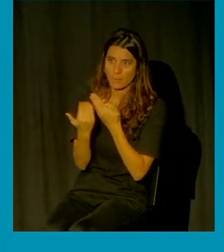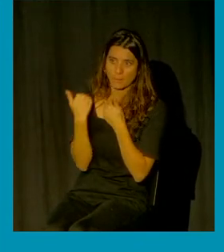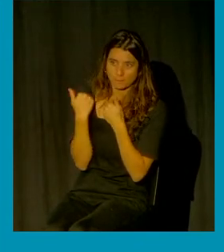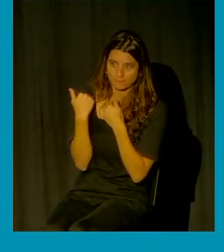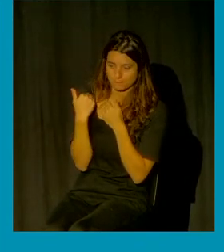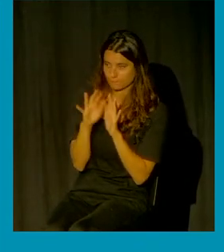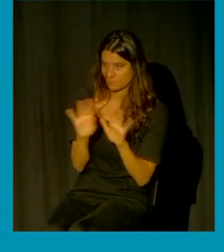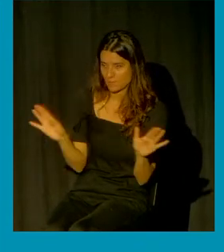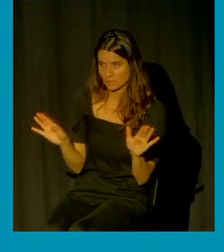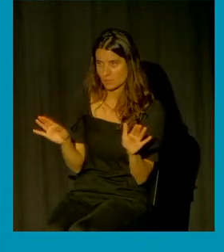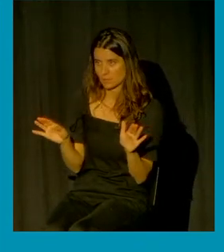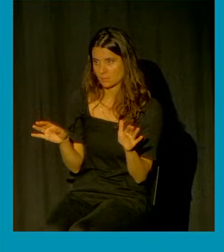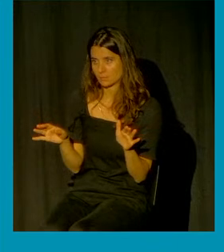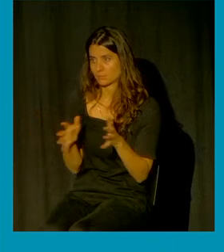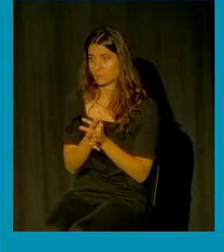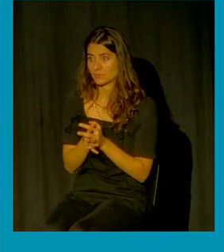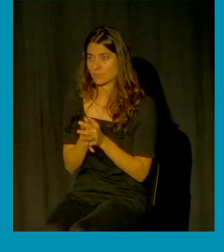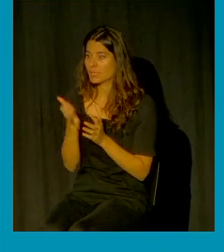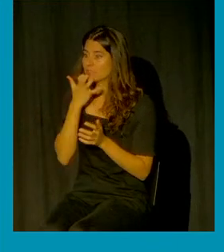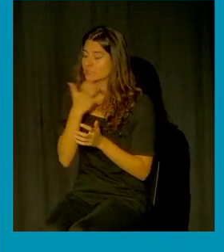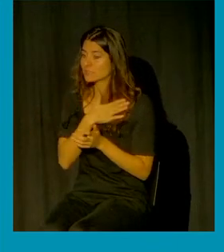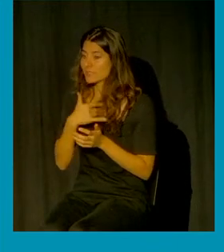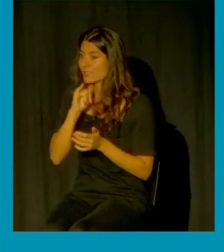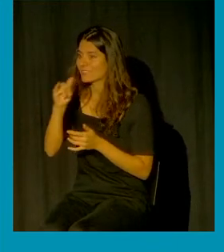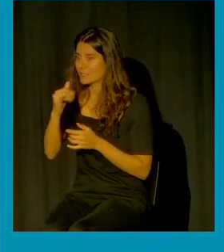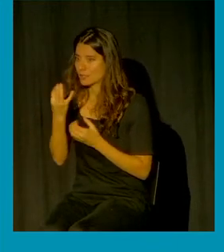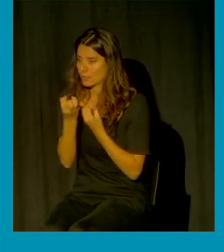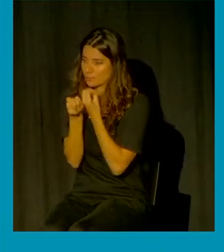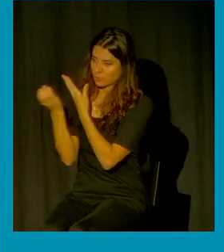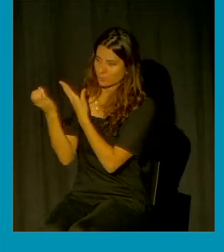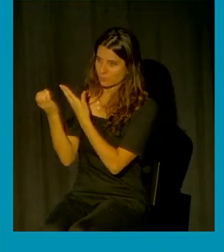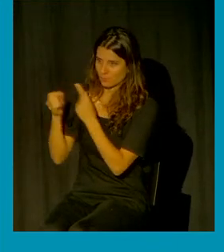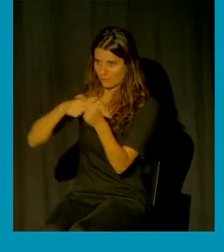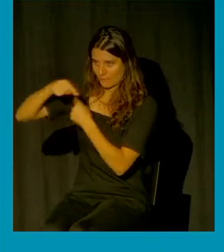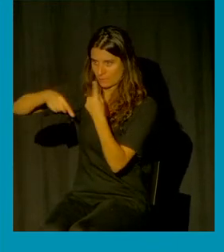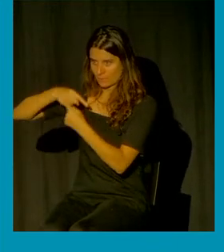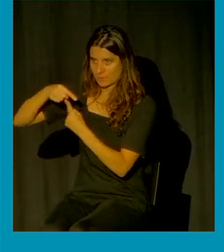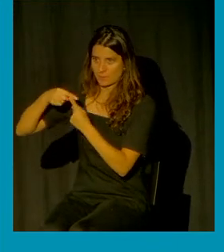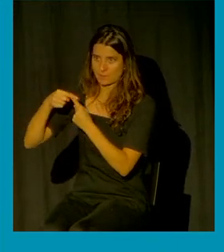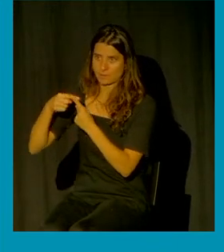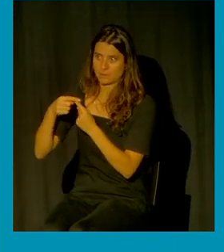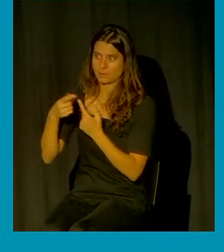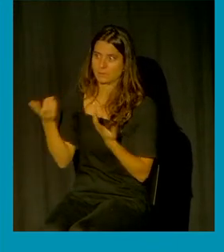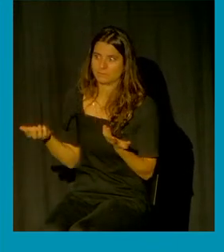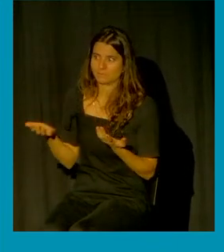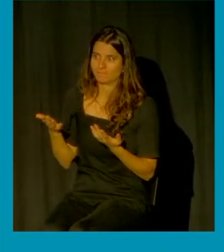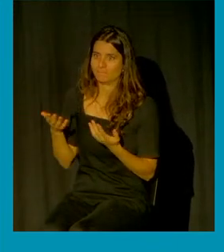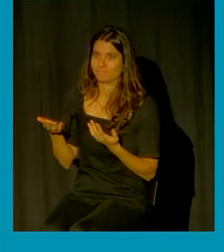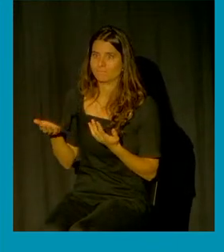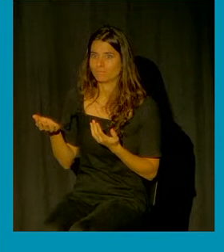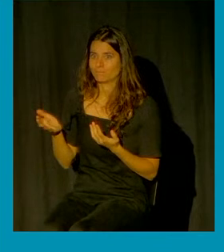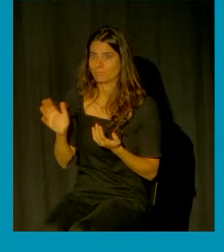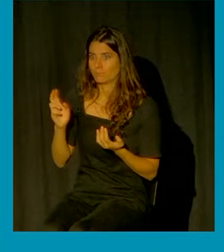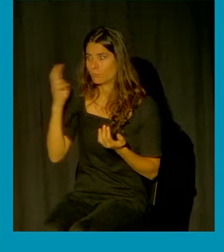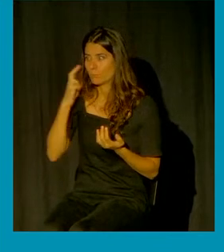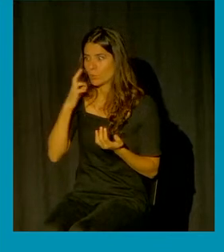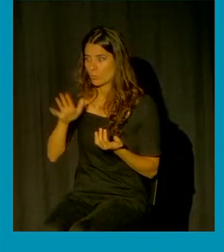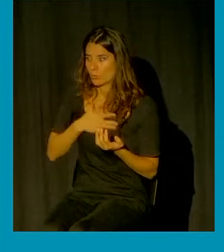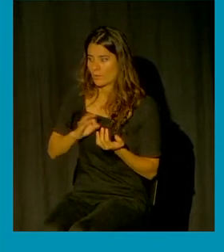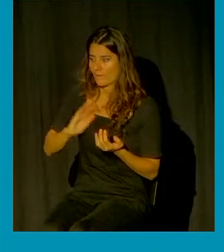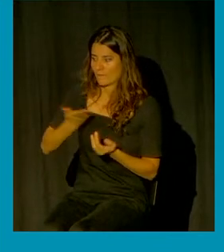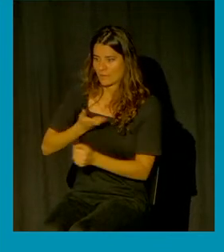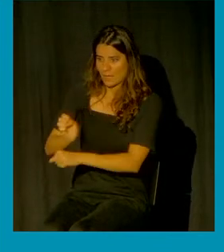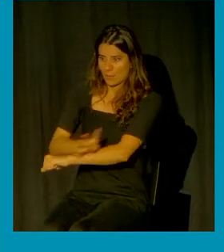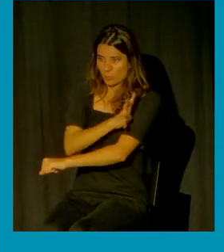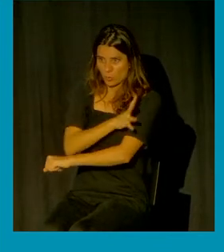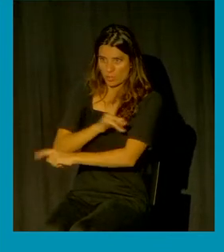i per tant renunciar a l'accés a la justícia pel trencament familiar o precisament per les repercussions emocionals que això podria